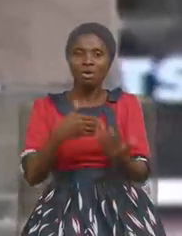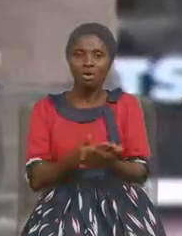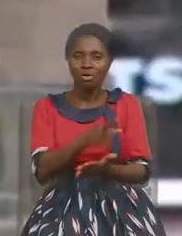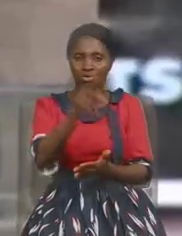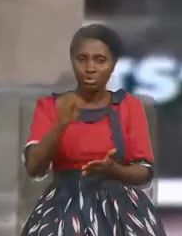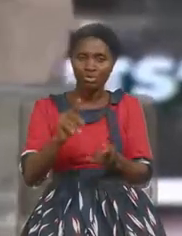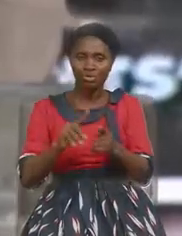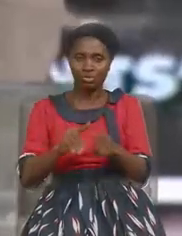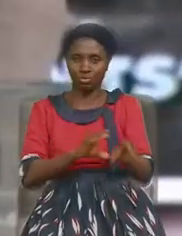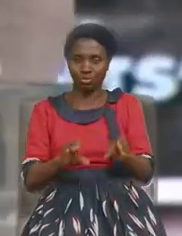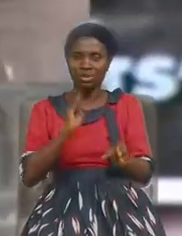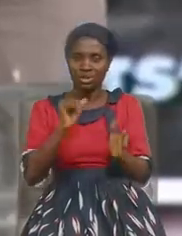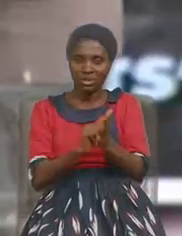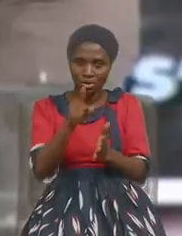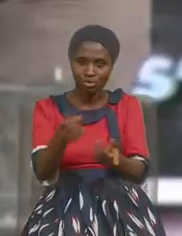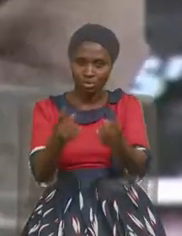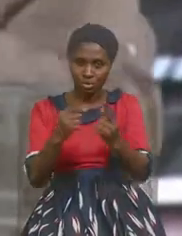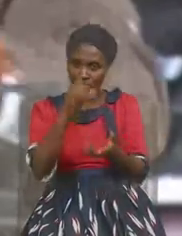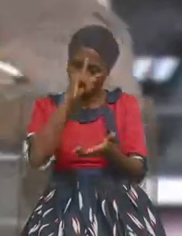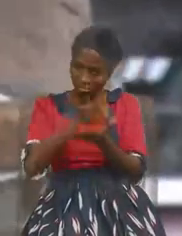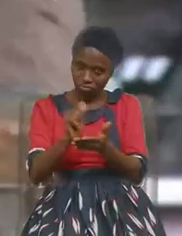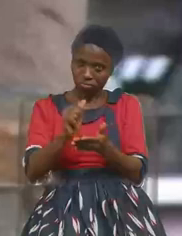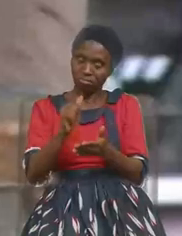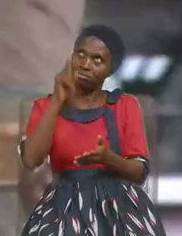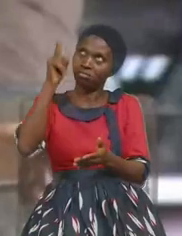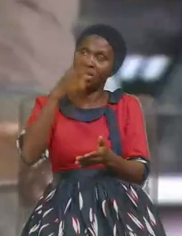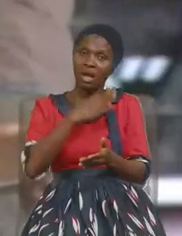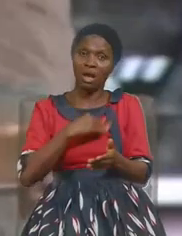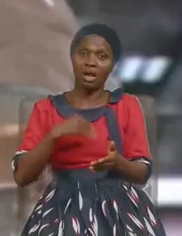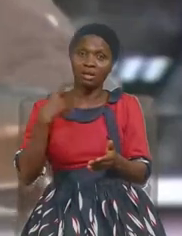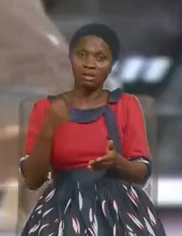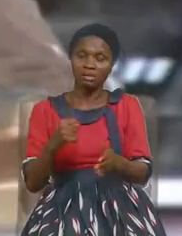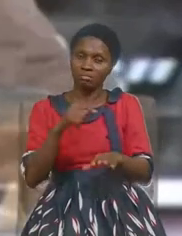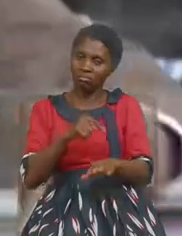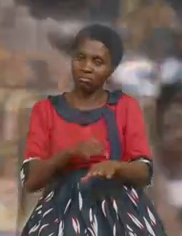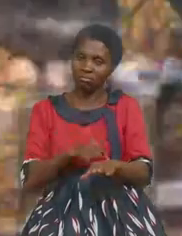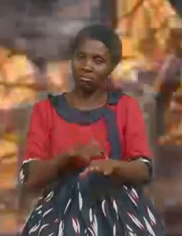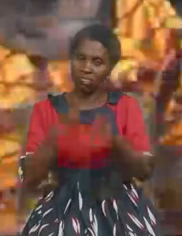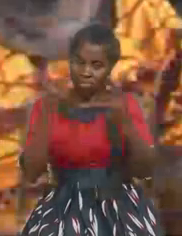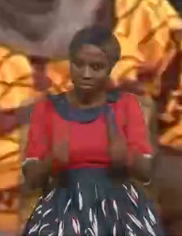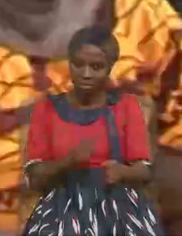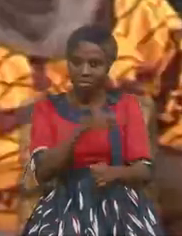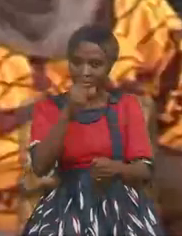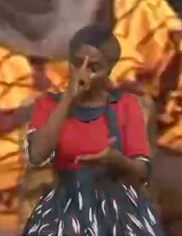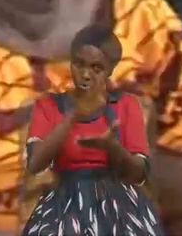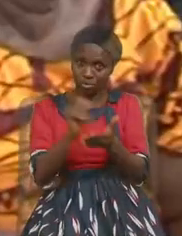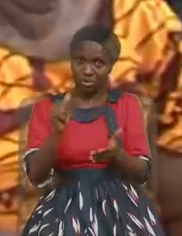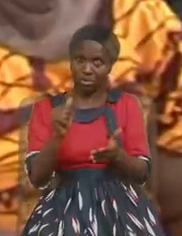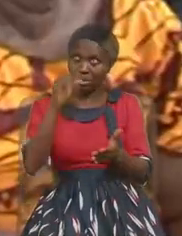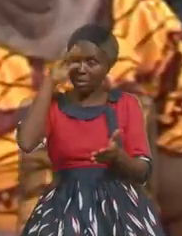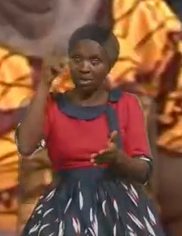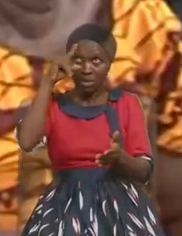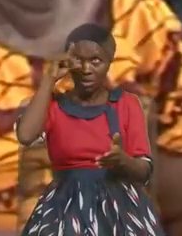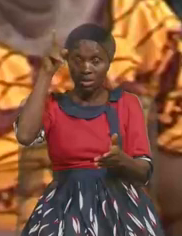et que tu lui fasses confiance. Et dès que tu as foi, il va te purifier. Et à cette